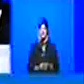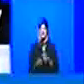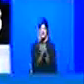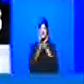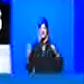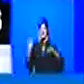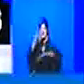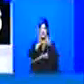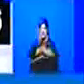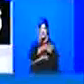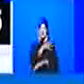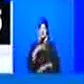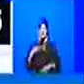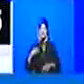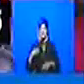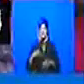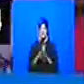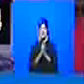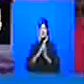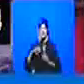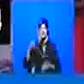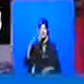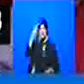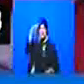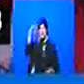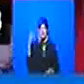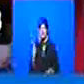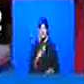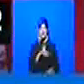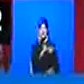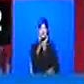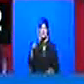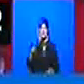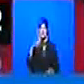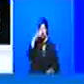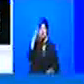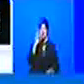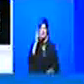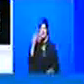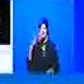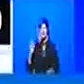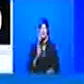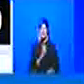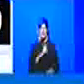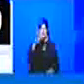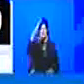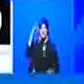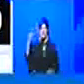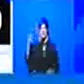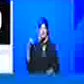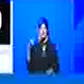Selamat malam dan salam sejahtera untuk kita semua. Bapak, Ibu dan saudara-saudara sekalian yang saya hormati, baik yang di